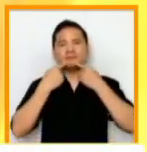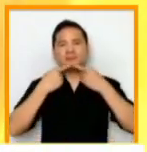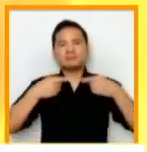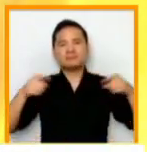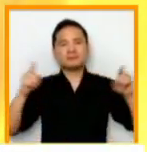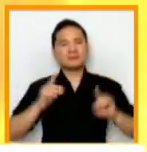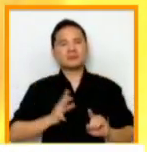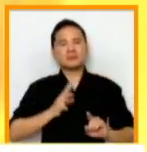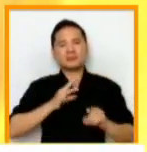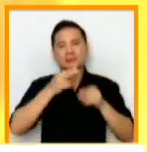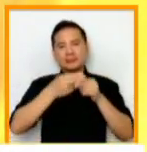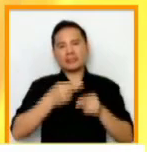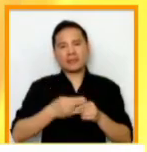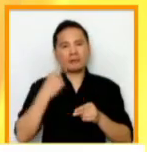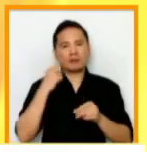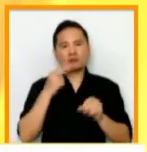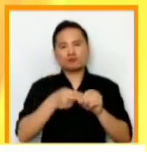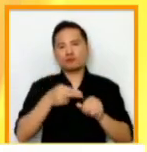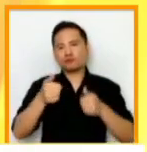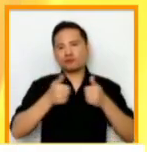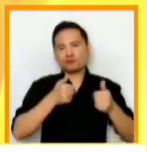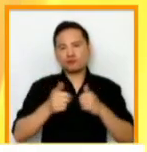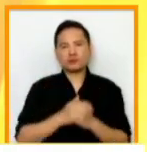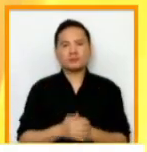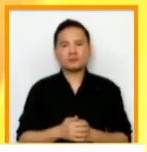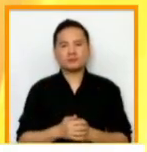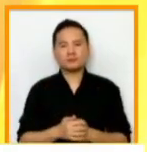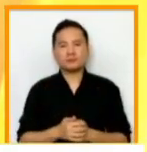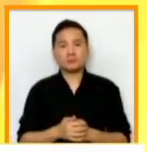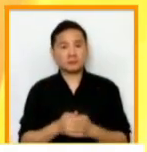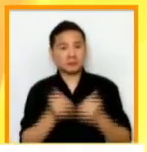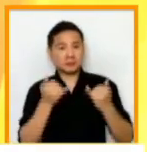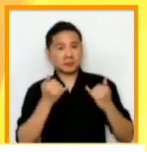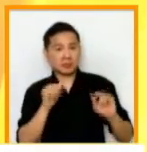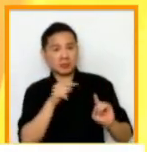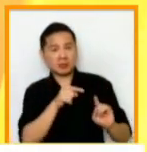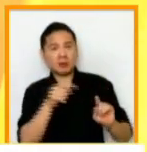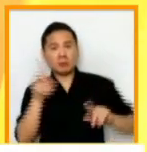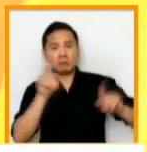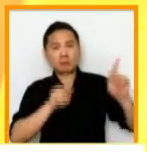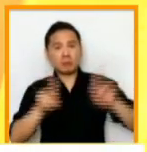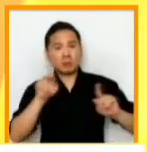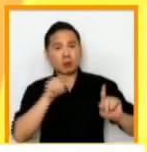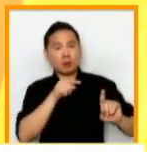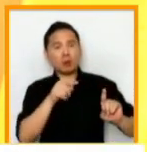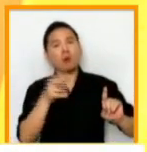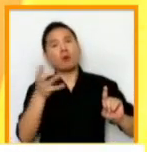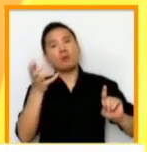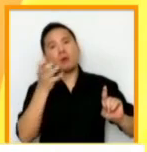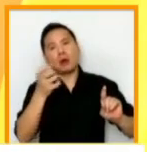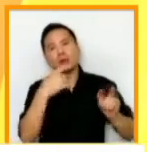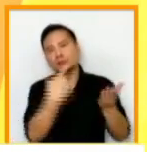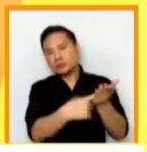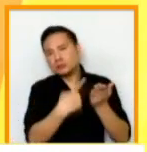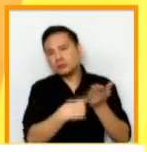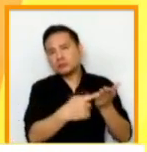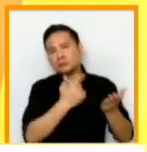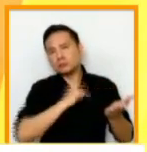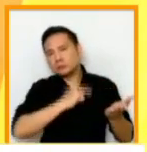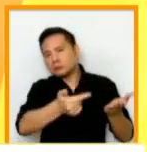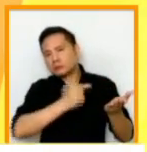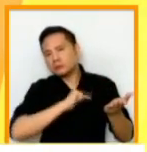nagkahamon na ang ilang presidential aspirant na magharap-harap sa debate. Kaya ang COMELEC naghahanda na.